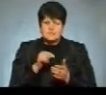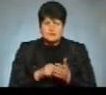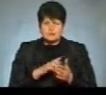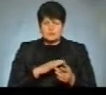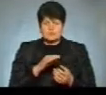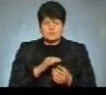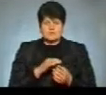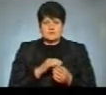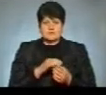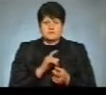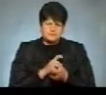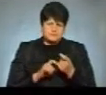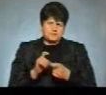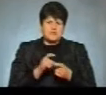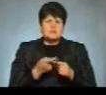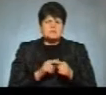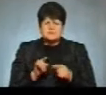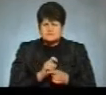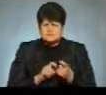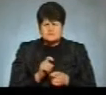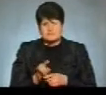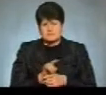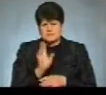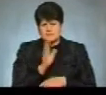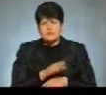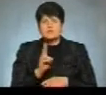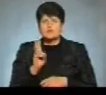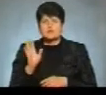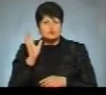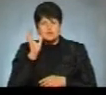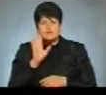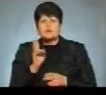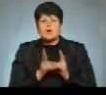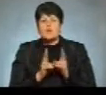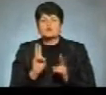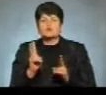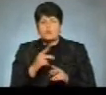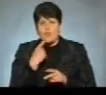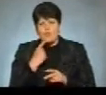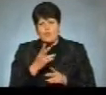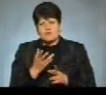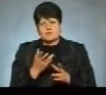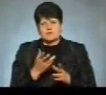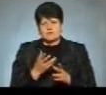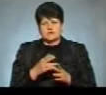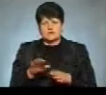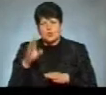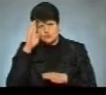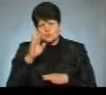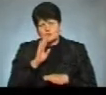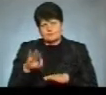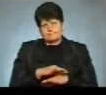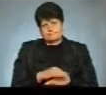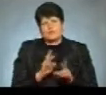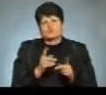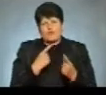мови, і зараз вони говорять, це все неправда. Ніхто не буде слухати на кухні, хто говорить, чи чоловік з дружиною, чи з дітьми, якою мовою. Особиста